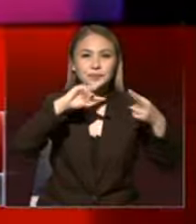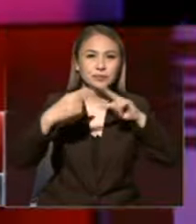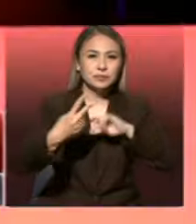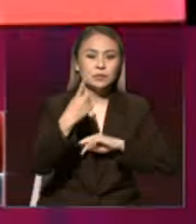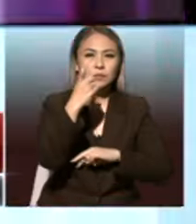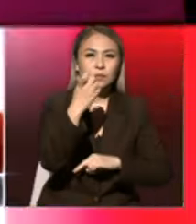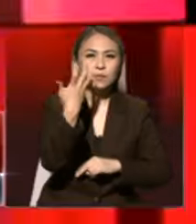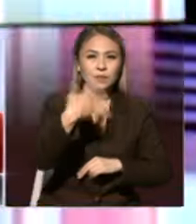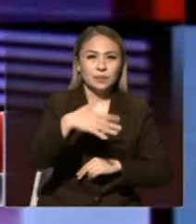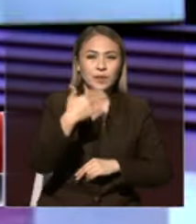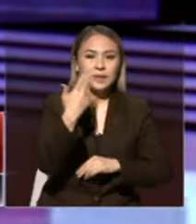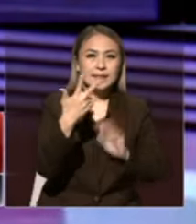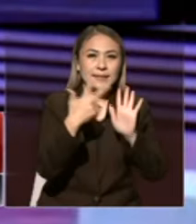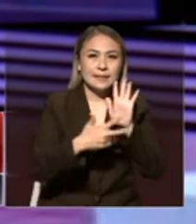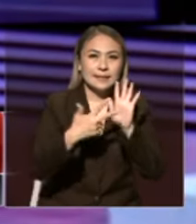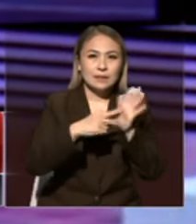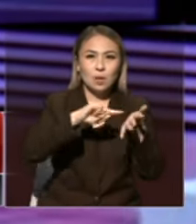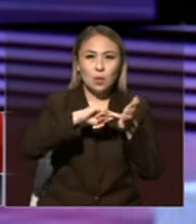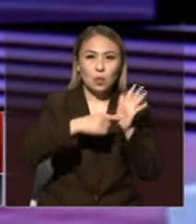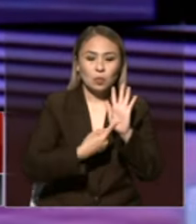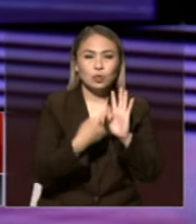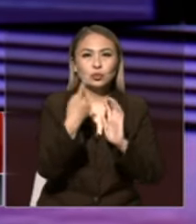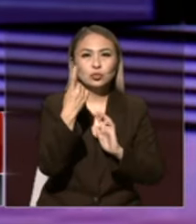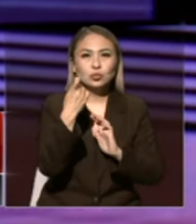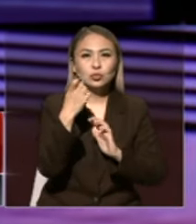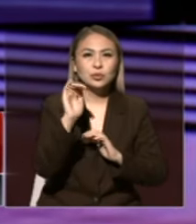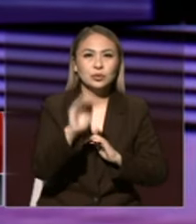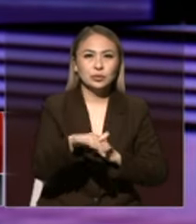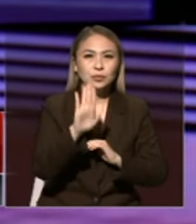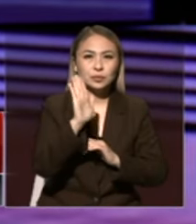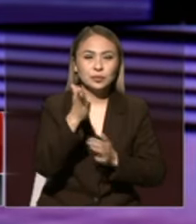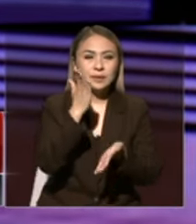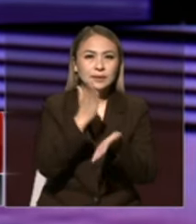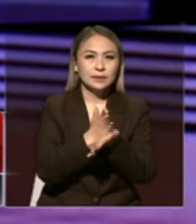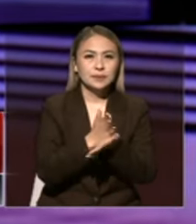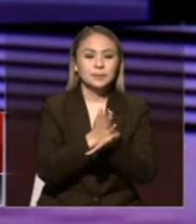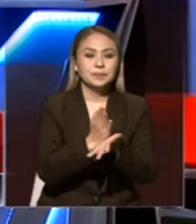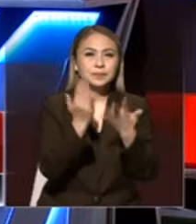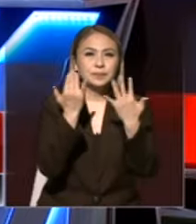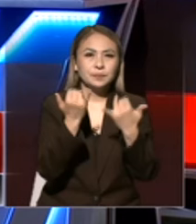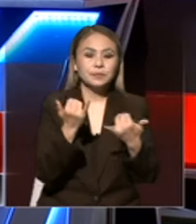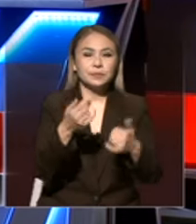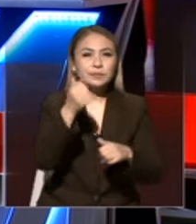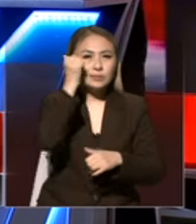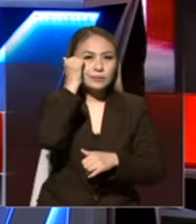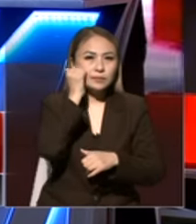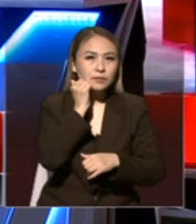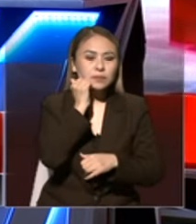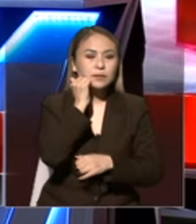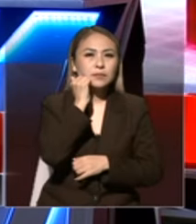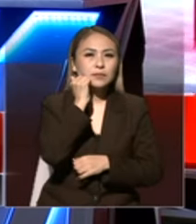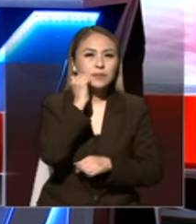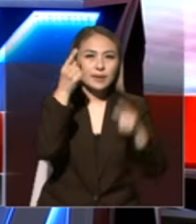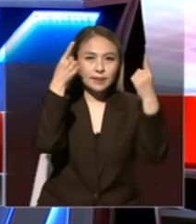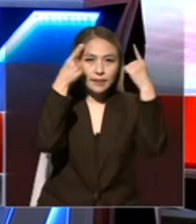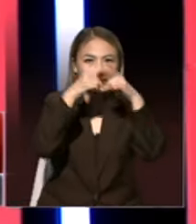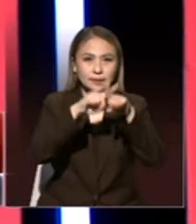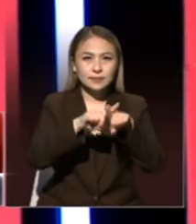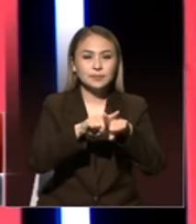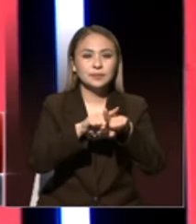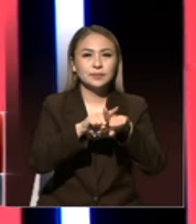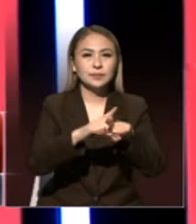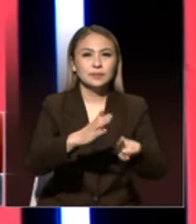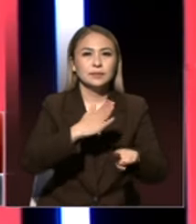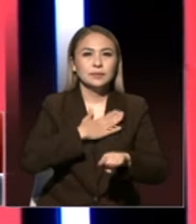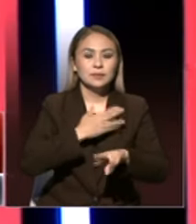150-дің 80%-ын көбейтсеңіз, 100 мың техника тозығы жетіп тұр. Ал енді сондай тозығы жетіп тұрған техникамен